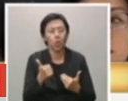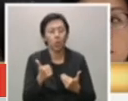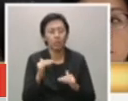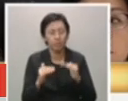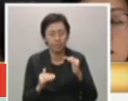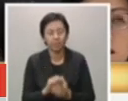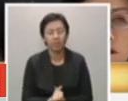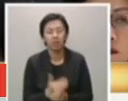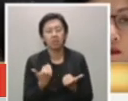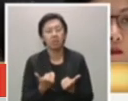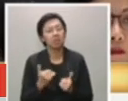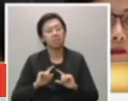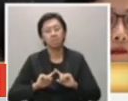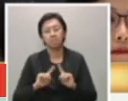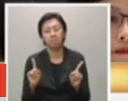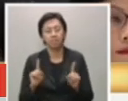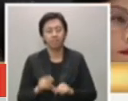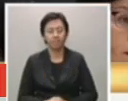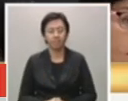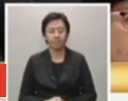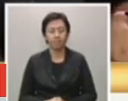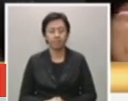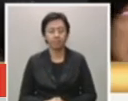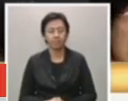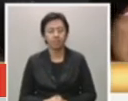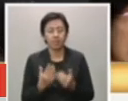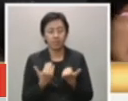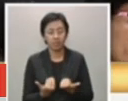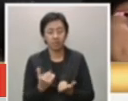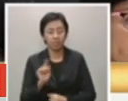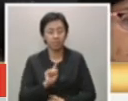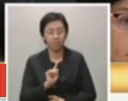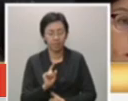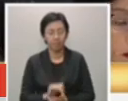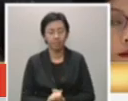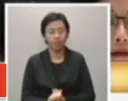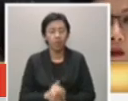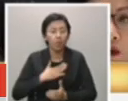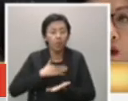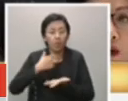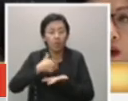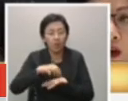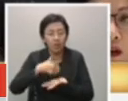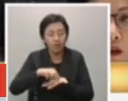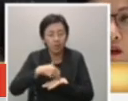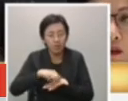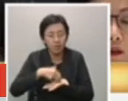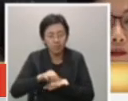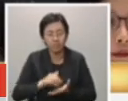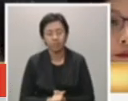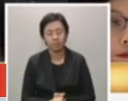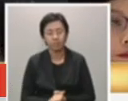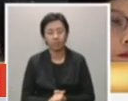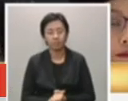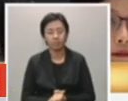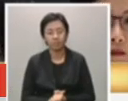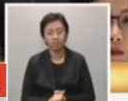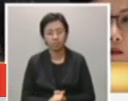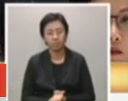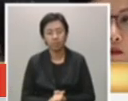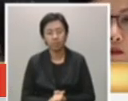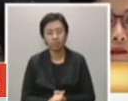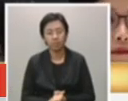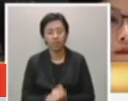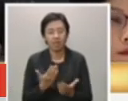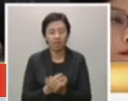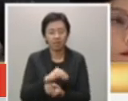ใช่สิ่งที่เกิดขึ้นเนี่ยนะครับผมเรียนอย่างนี้ครับเขาเรียกกับดักสภา